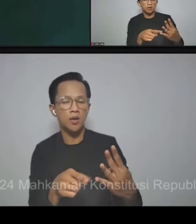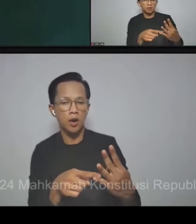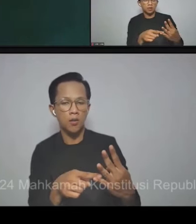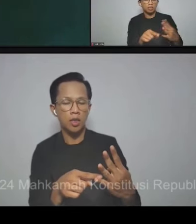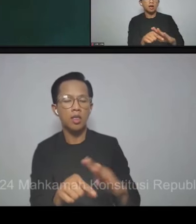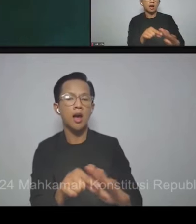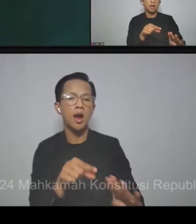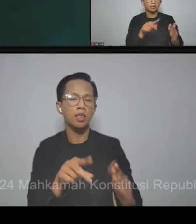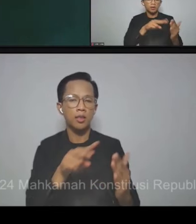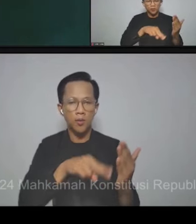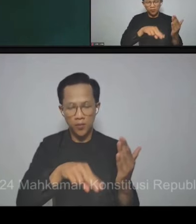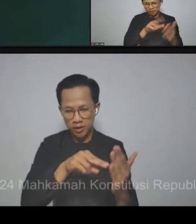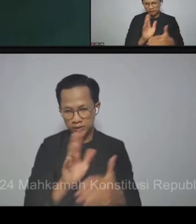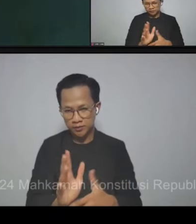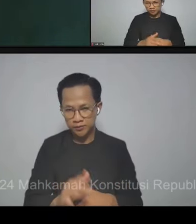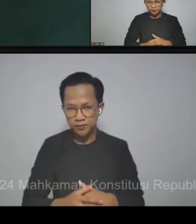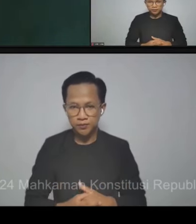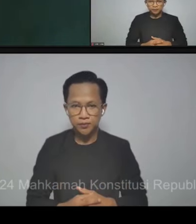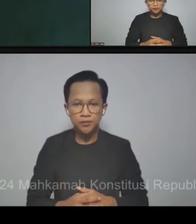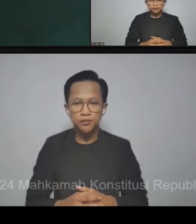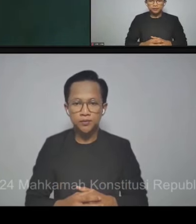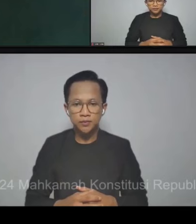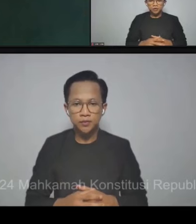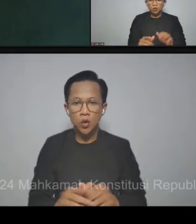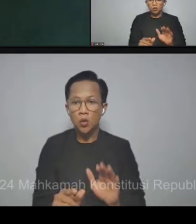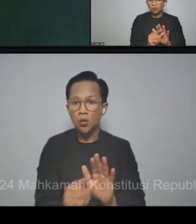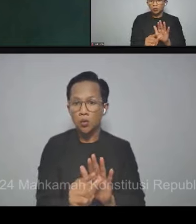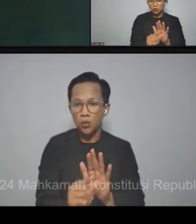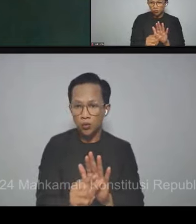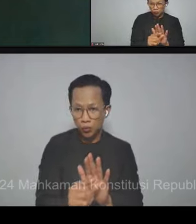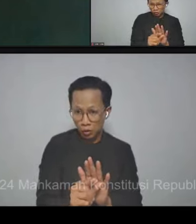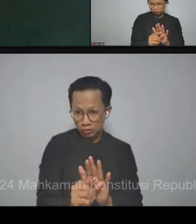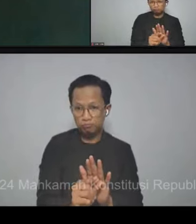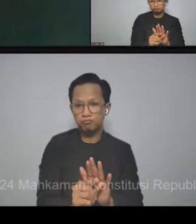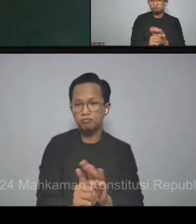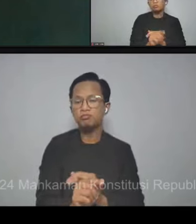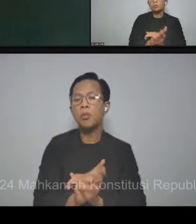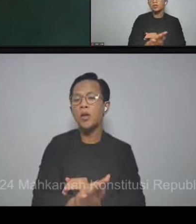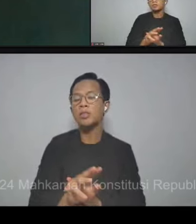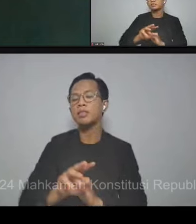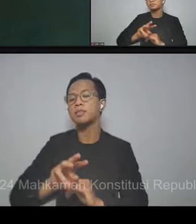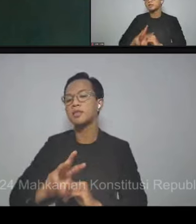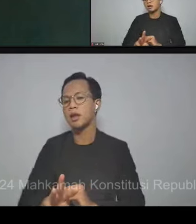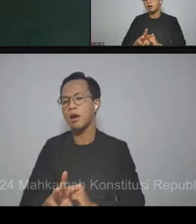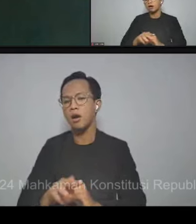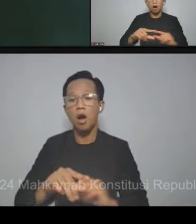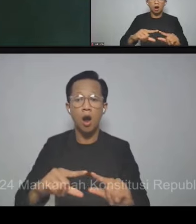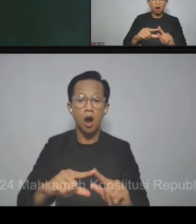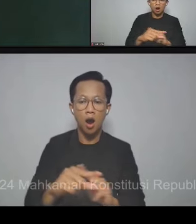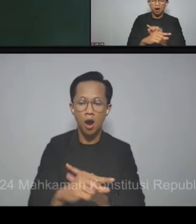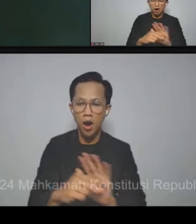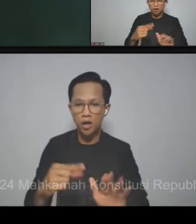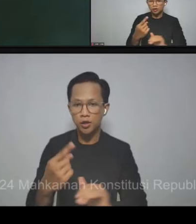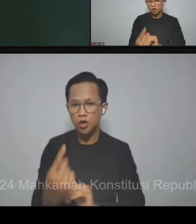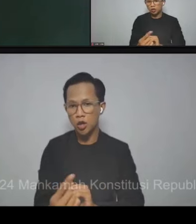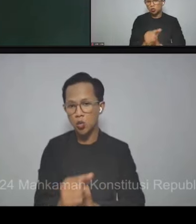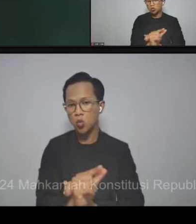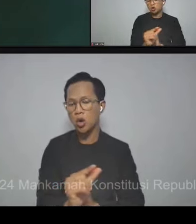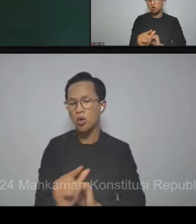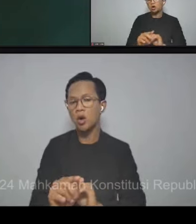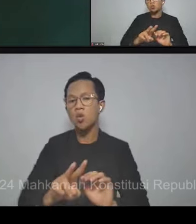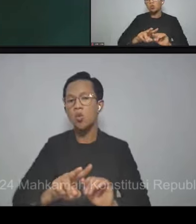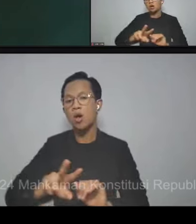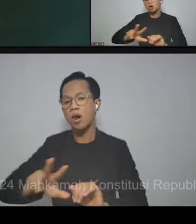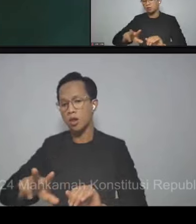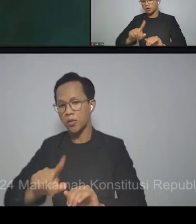sementara itu undang-undang 7 2021 hanya menyisipkan satu ayat dalam perubahan pasal 43a undang-undang 28 2007 dengan menambahkan adresa norma ayat 1